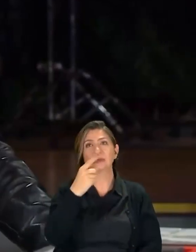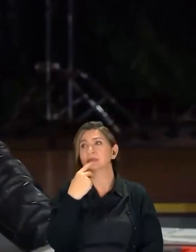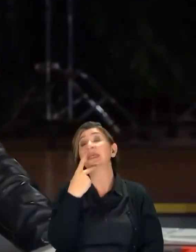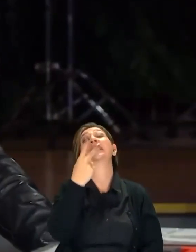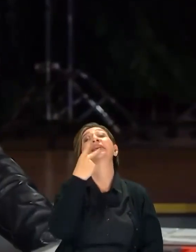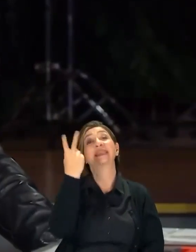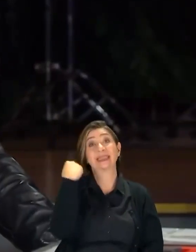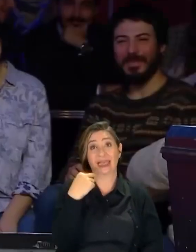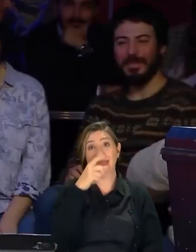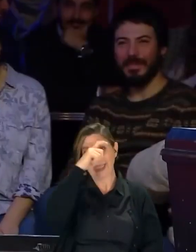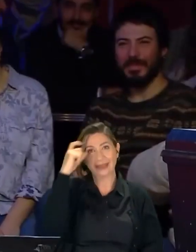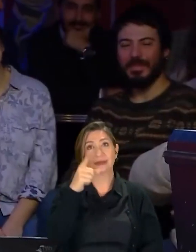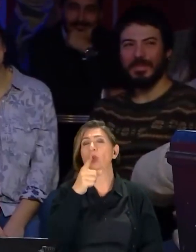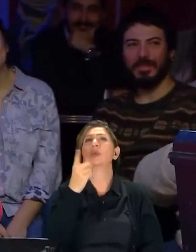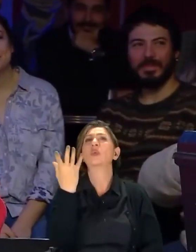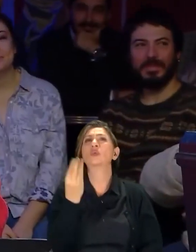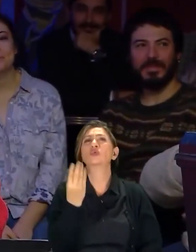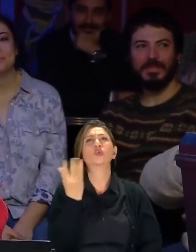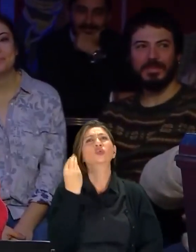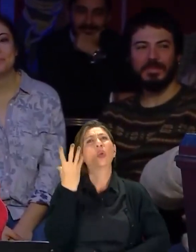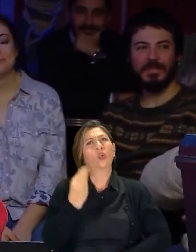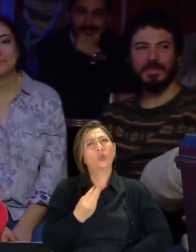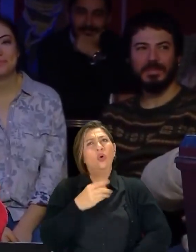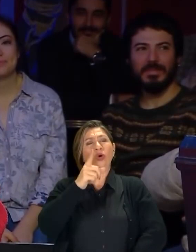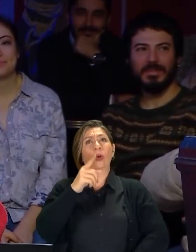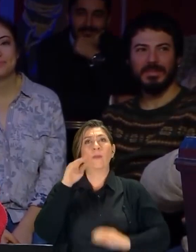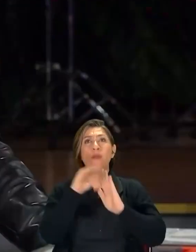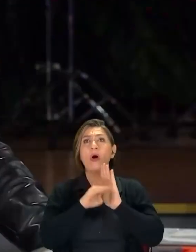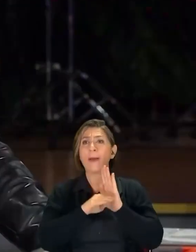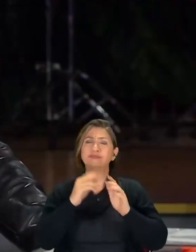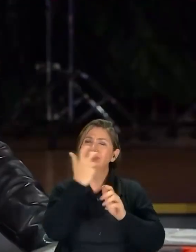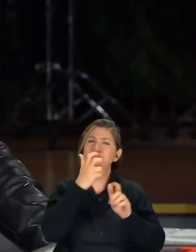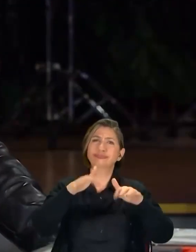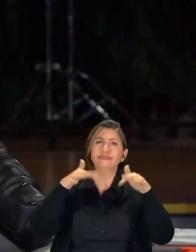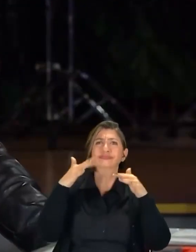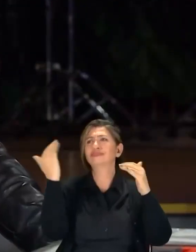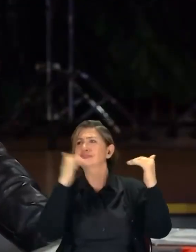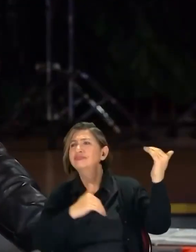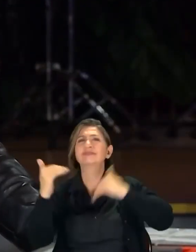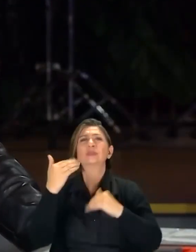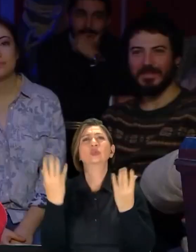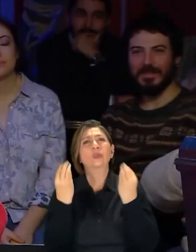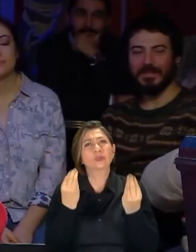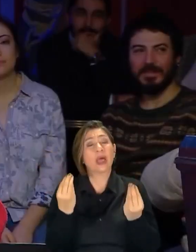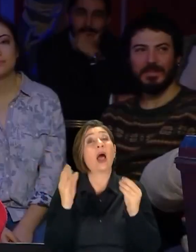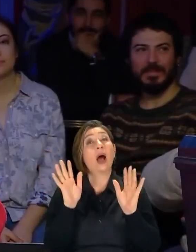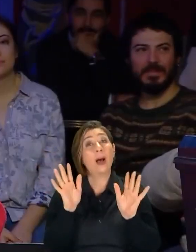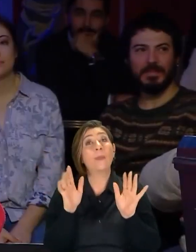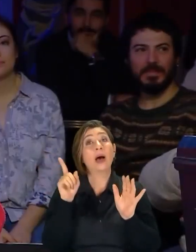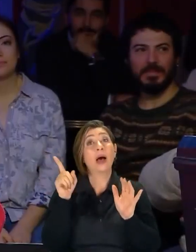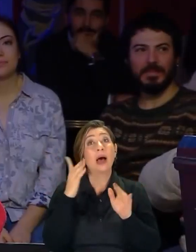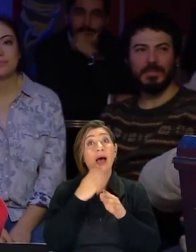yaz evki yaz Evveli yaz Ne oldu orada çok güzel oldu aslında programların çok iyi gitti senin çok çok güzel gitti orada Eee